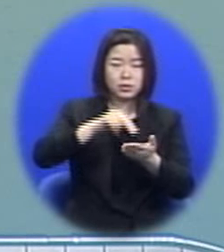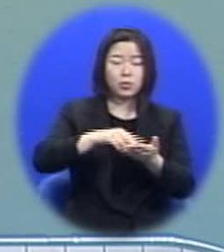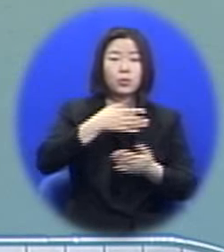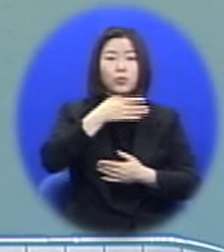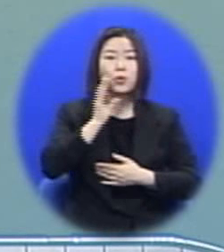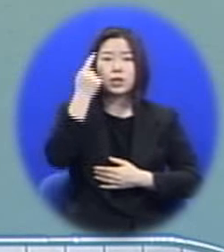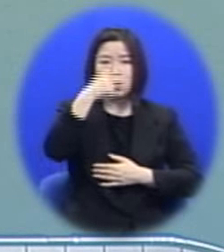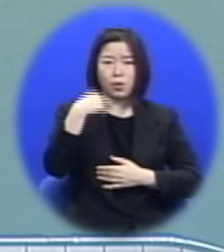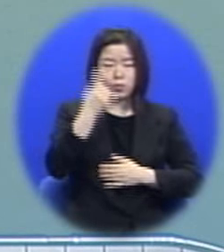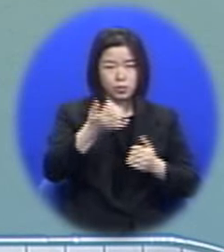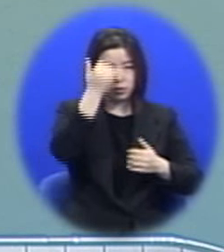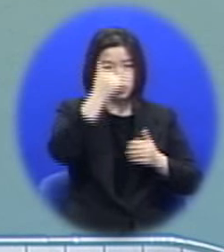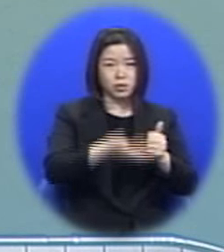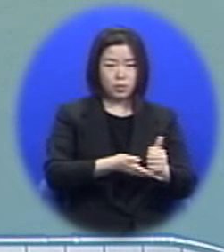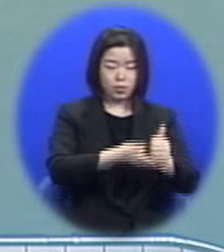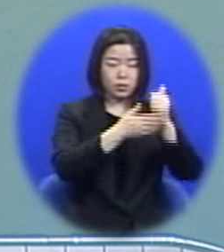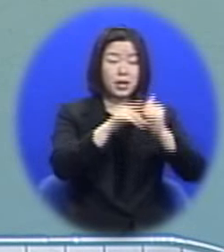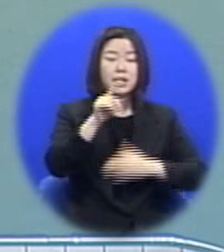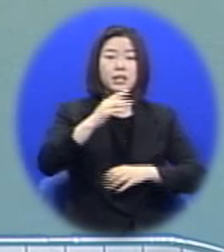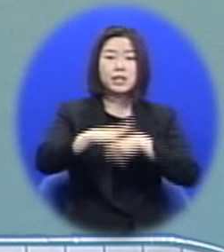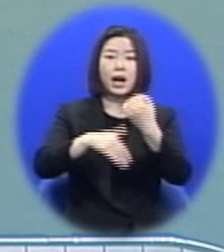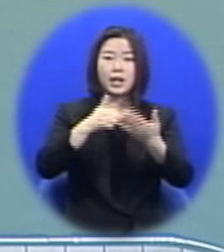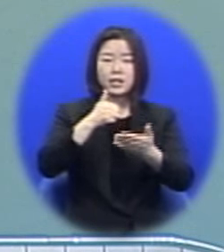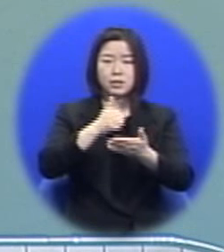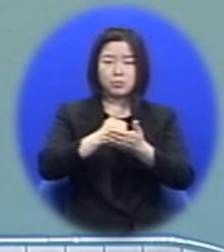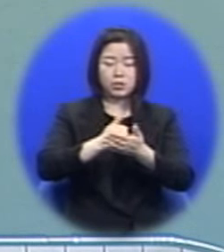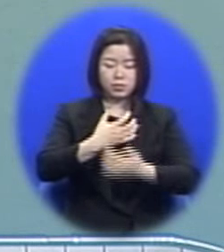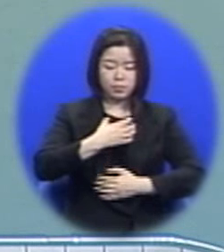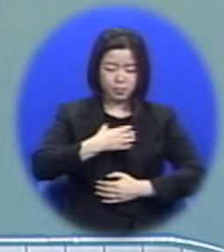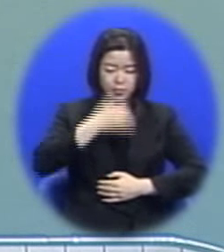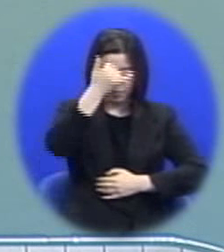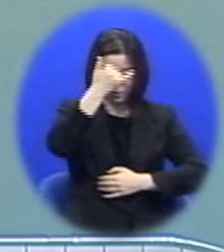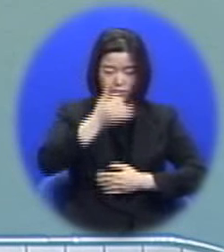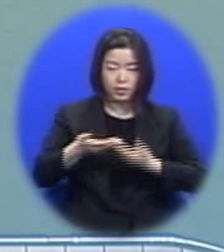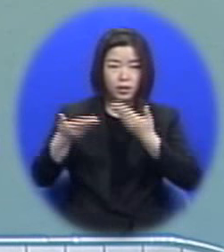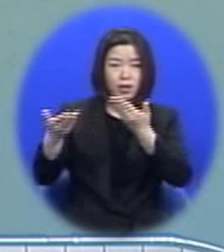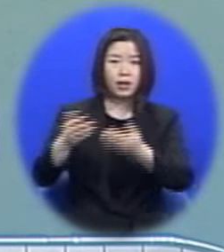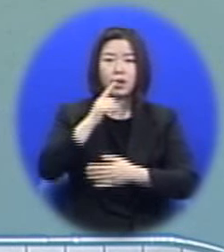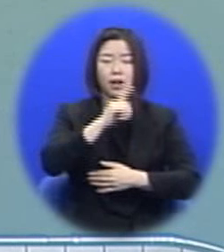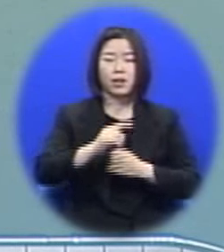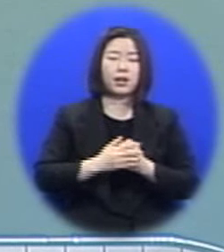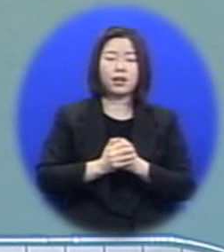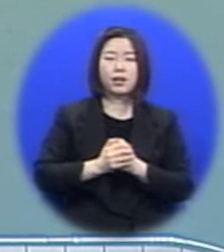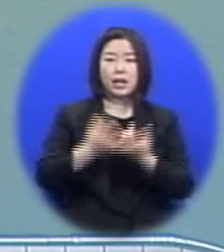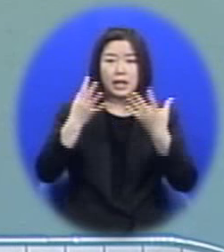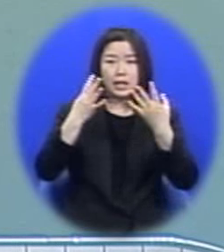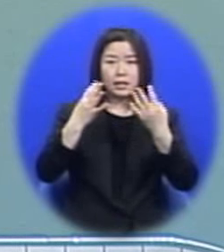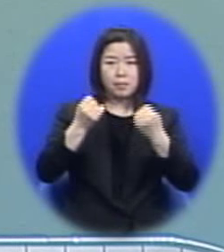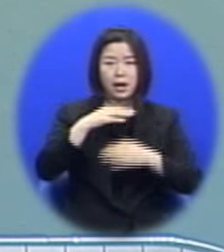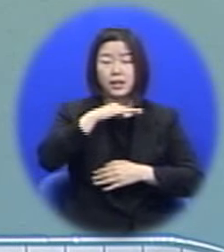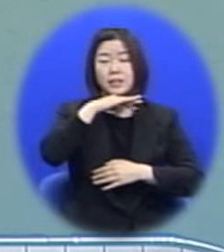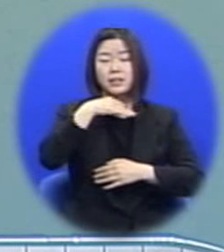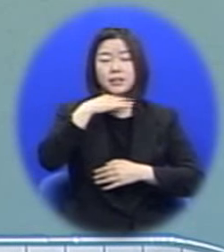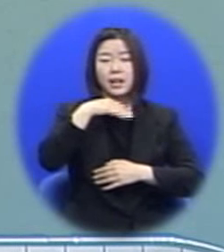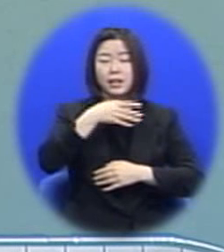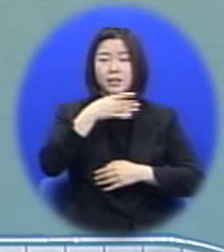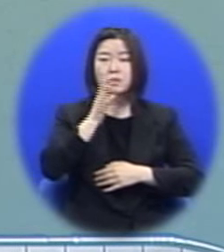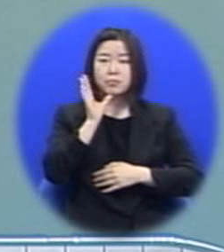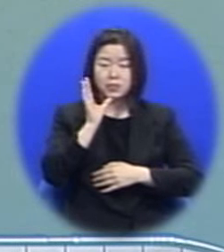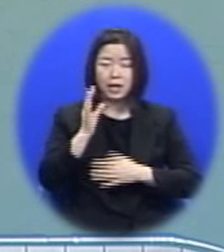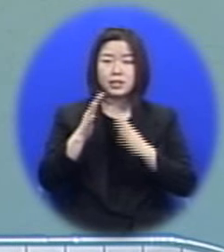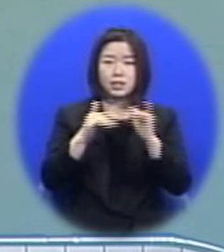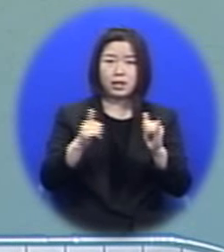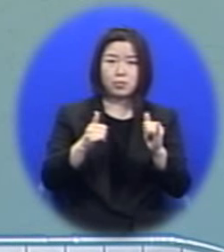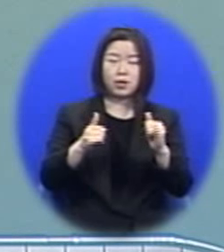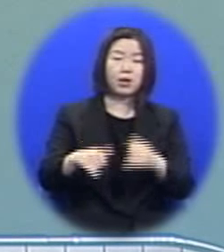내 하나님을 경외하라고 했습니다. 나이 많으신 분은 젊은 사람에게